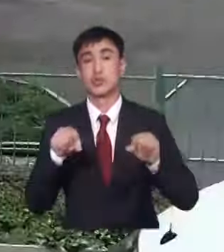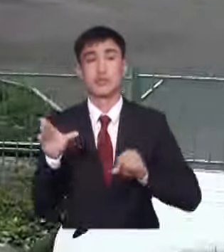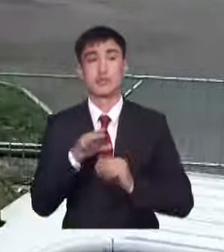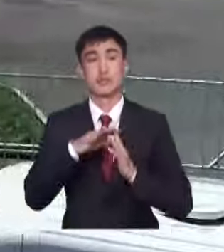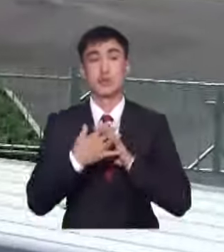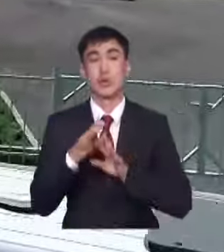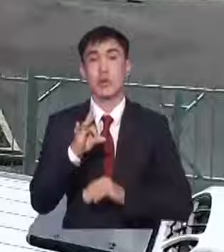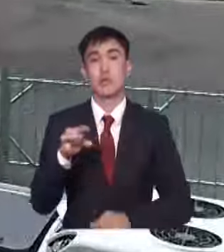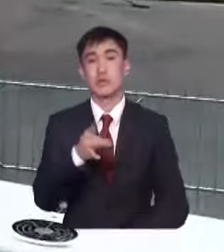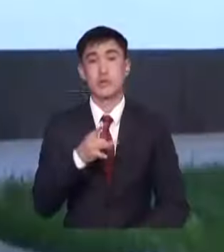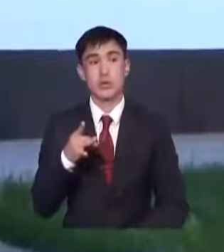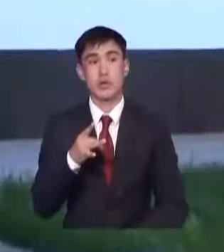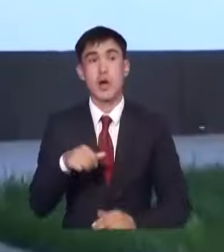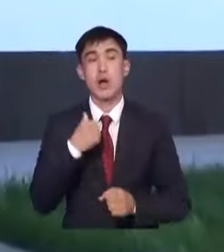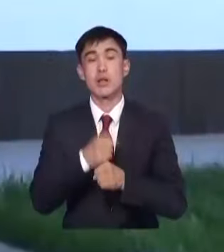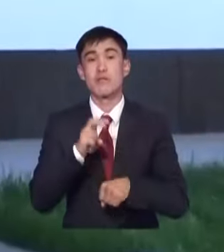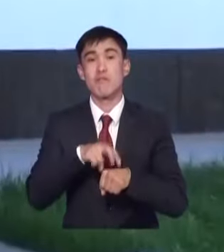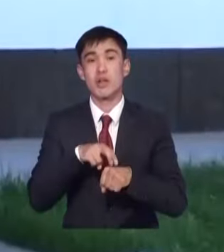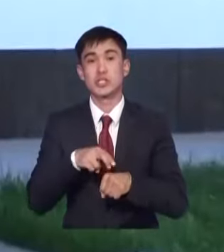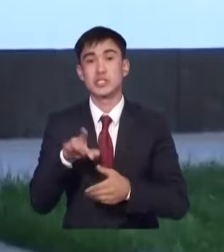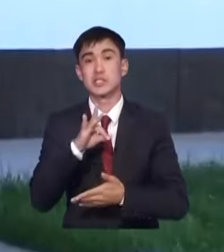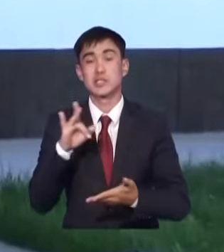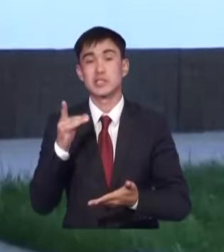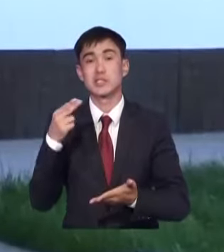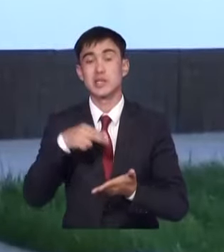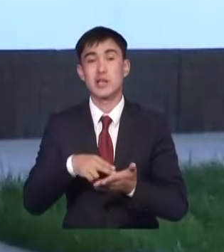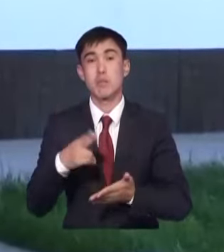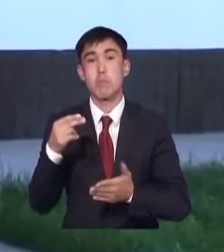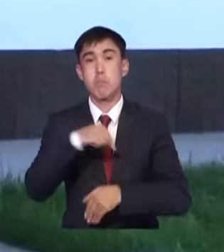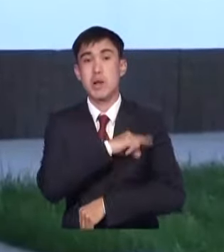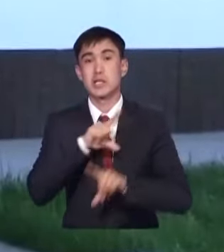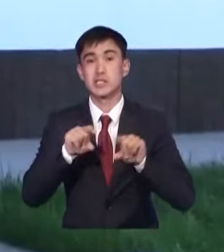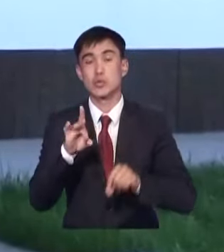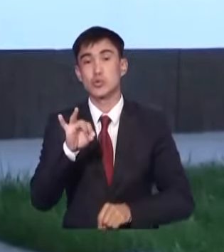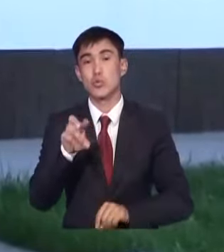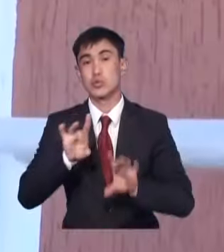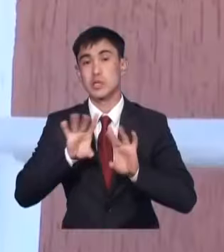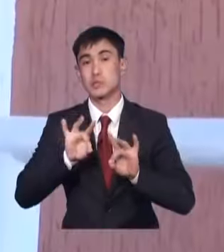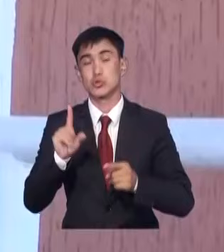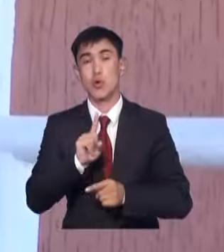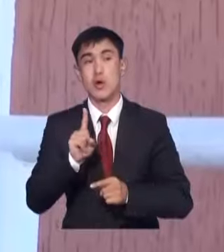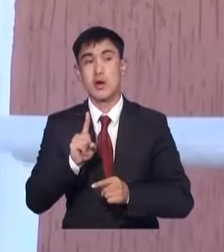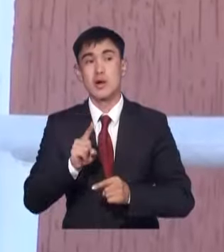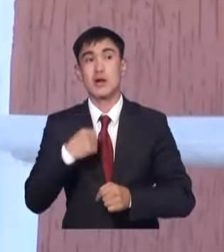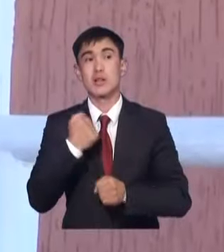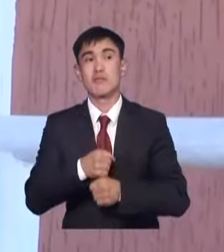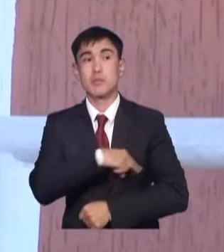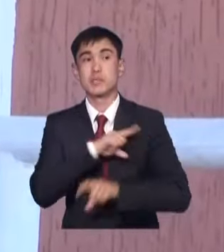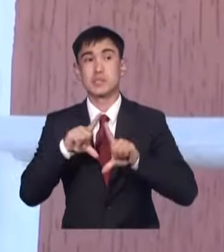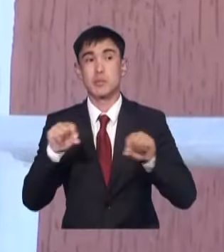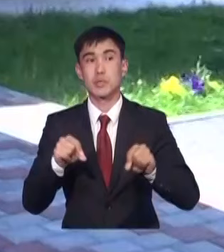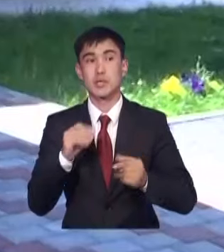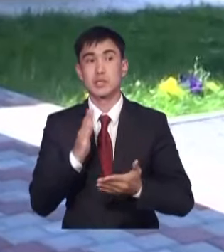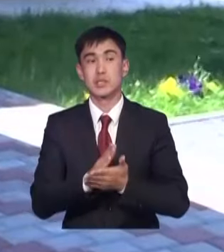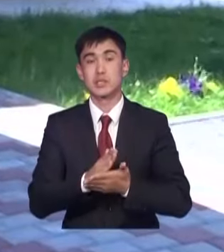во всех сёлах раимбек ского района главный врач центральной больницы Руслан кузов сообщил что стены основного медицинского объекта